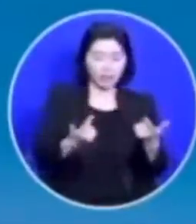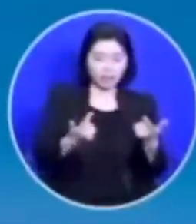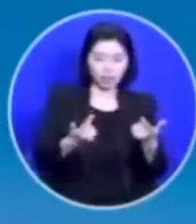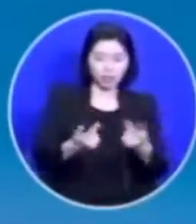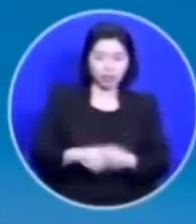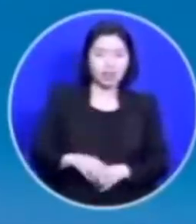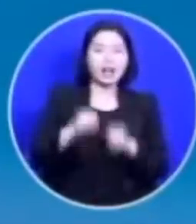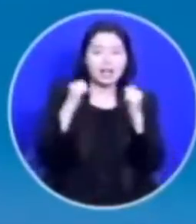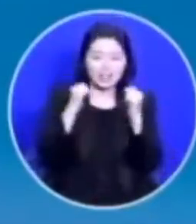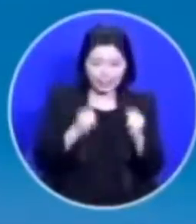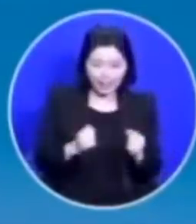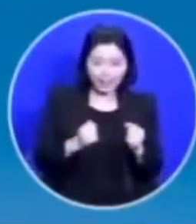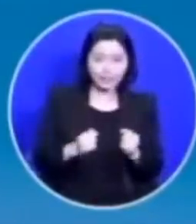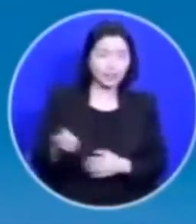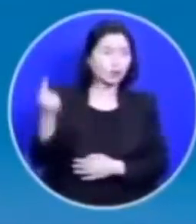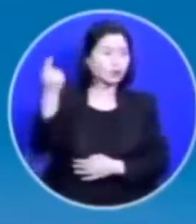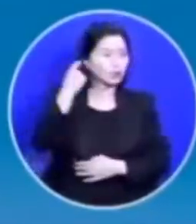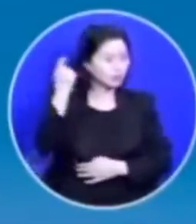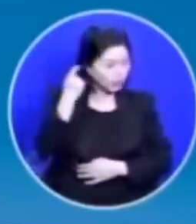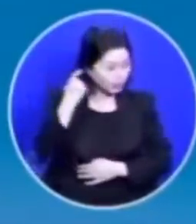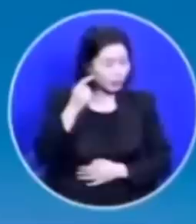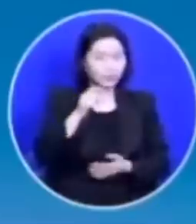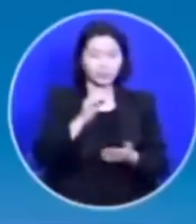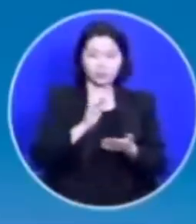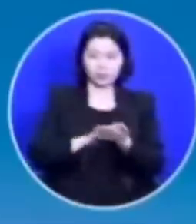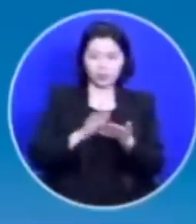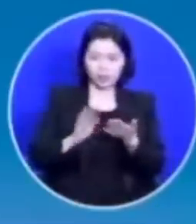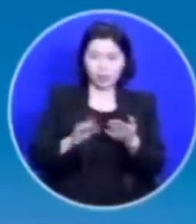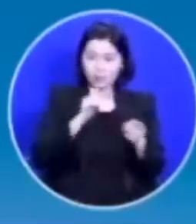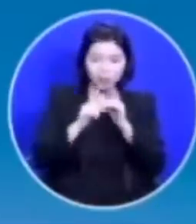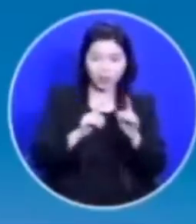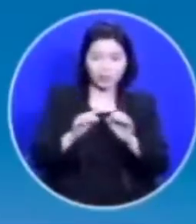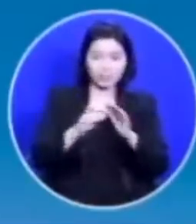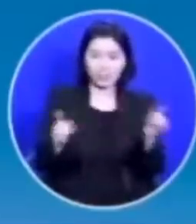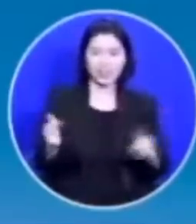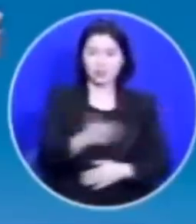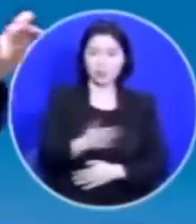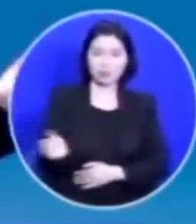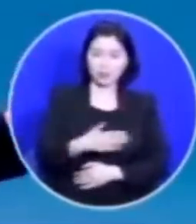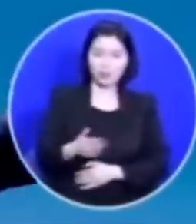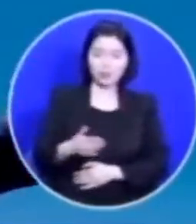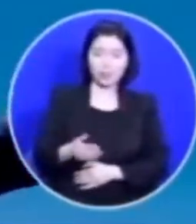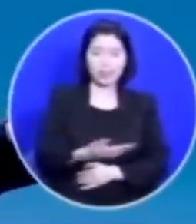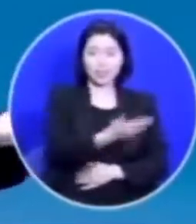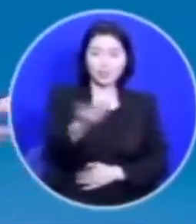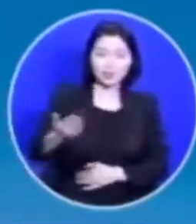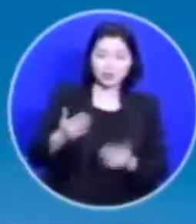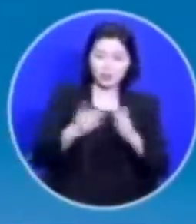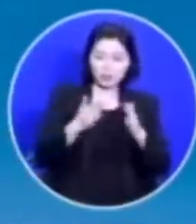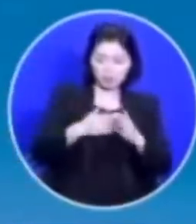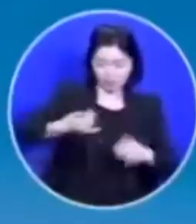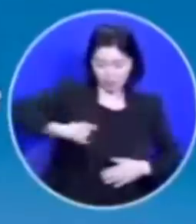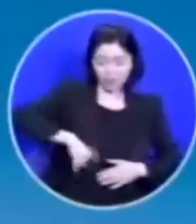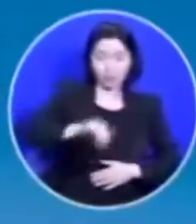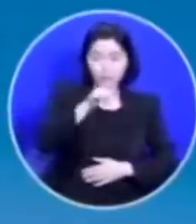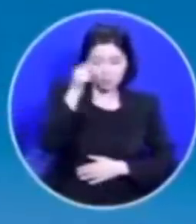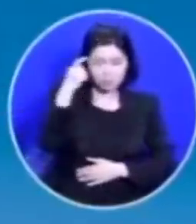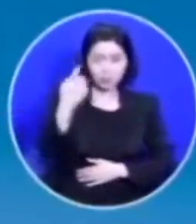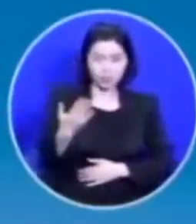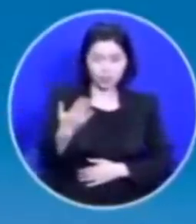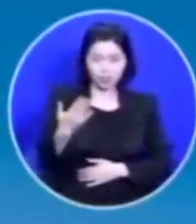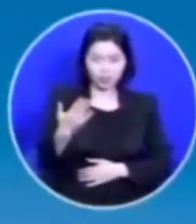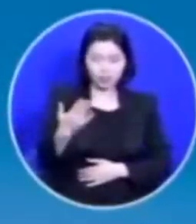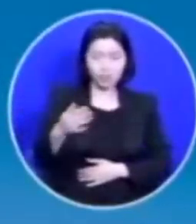들었습니다 이렇게 말할 사람이 어디 있어요 예 여러분 여러분의 집에 자녀들이 있습니까 있으면 있고 없으면